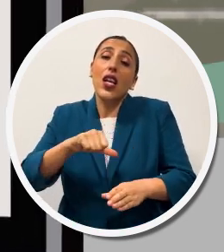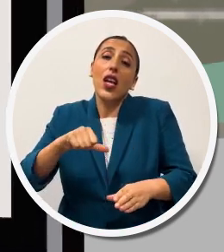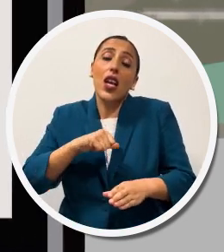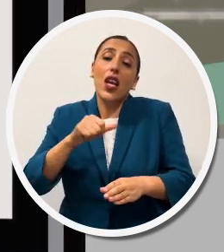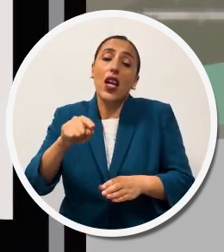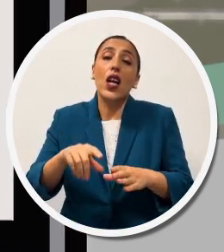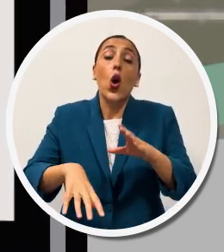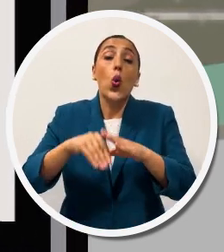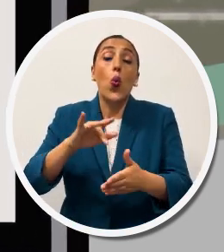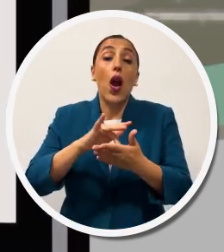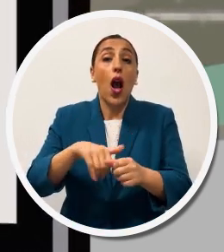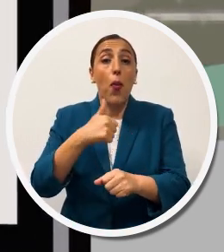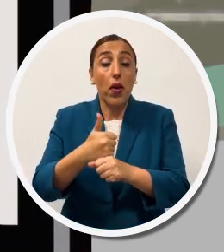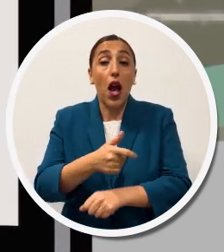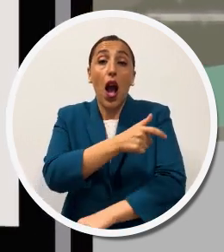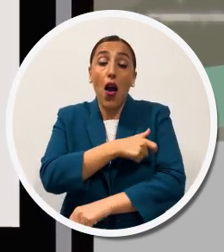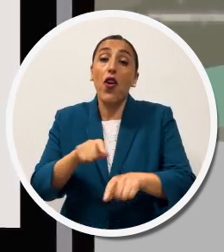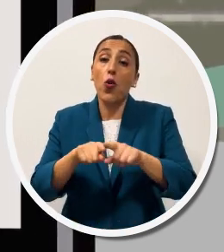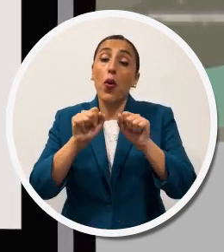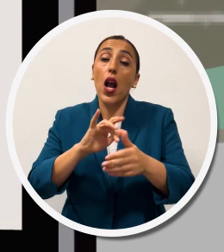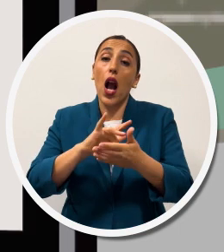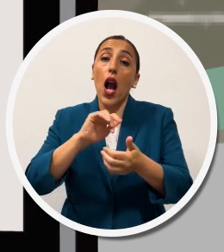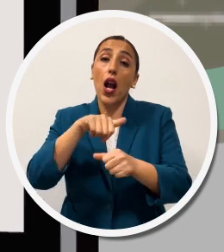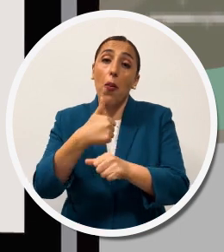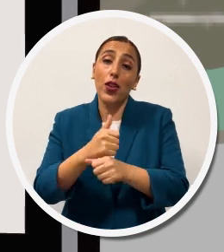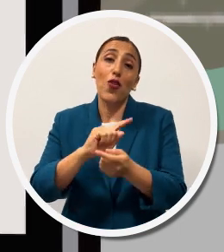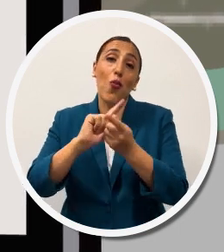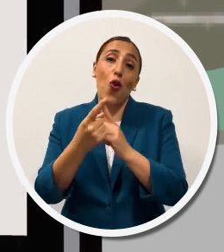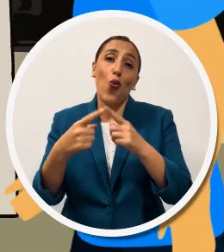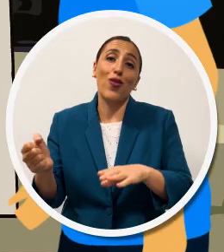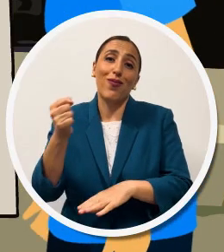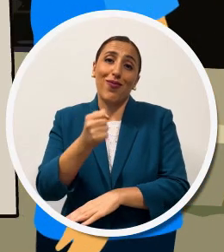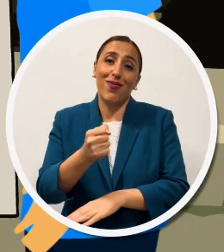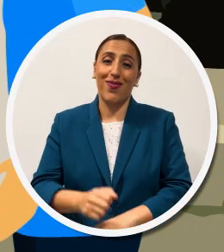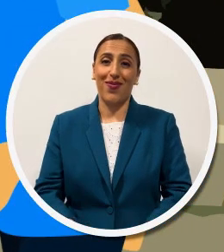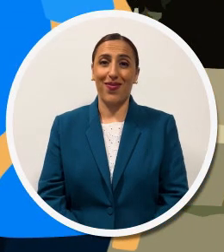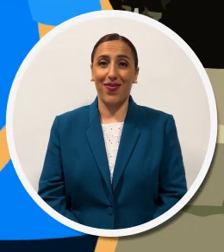քաղաքապետ։ Ավելին, ավականին նաև կարող է փոխել քաղաքապետին։